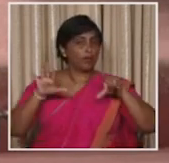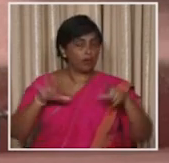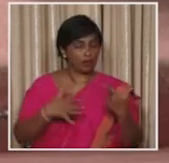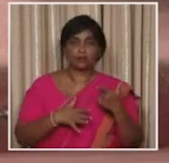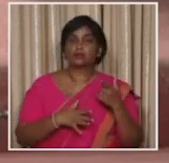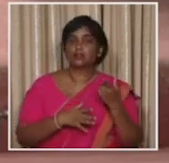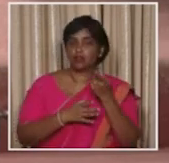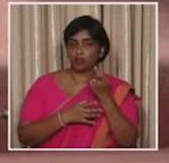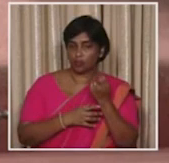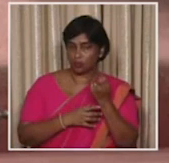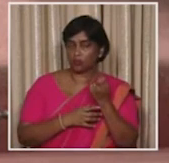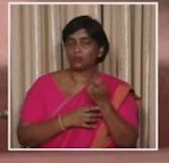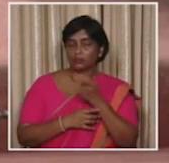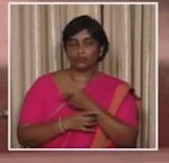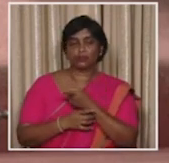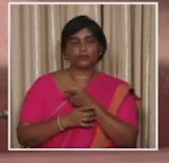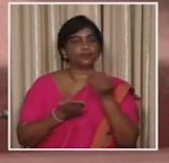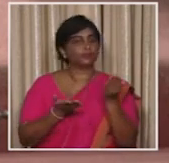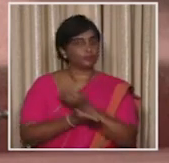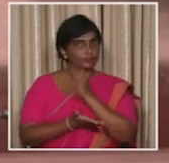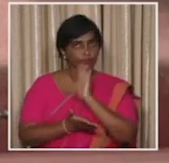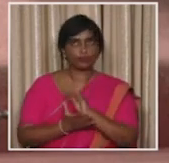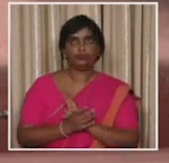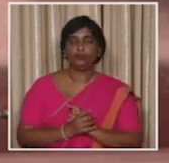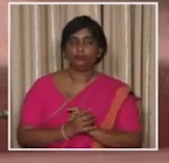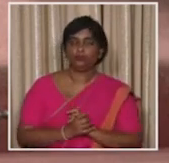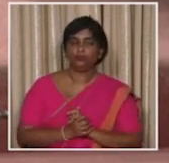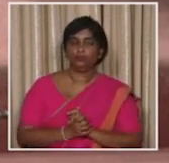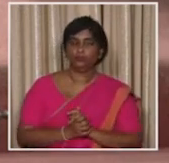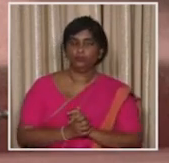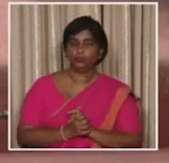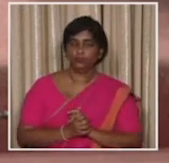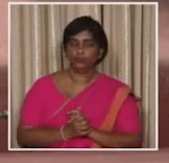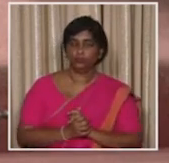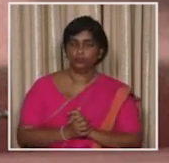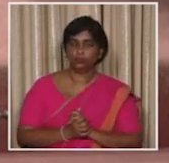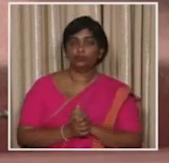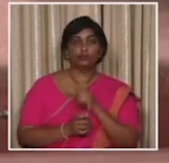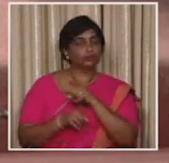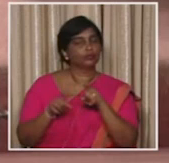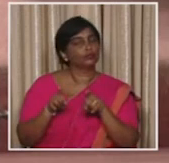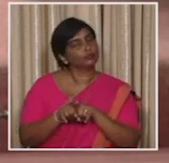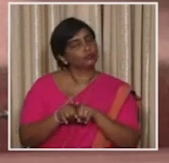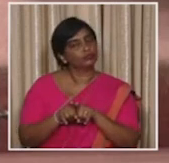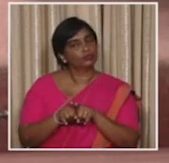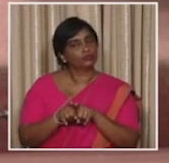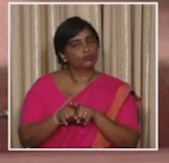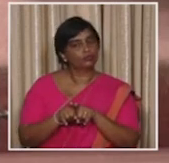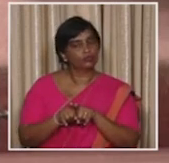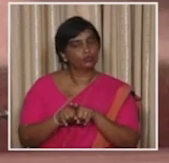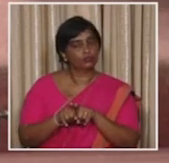ஒதுக்கீடு செய்திருப்பதை பார்க்கக்கூடியதாக இருக்கின்றது. அந்த வகையிலே அனுராதபுரம்